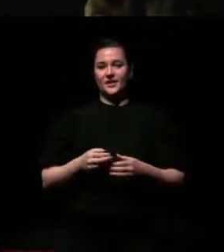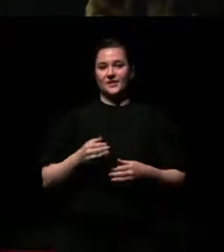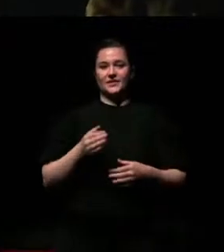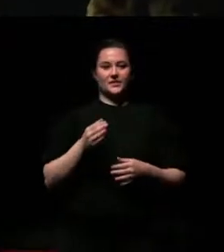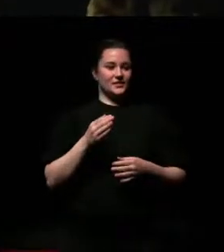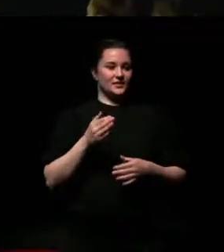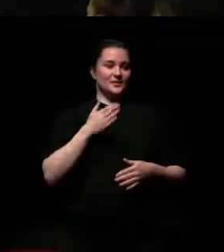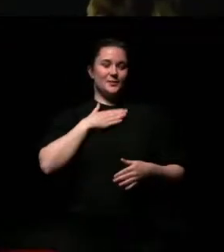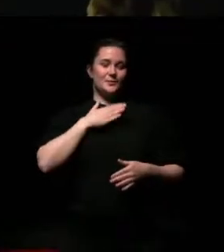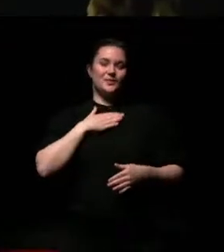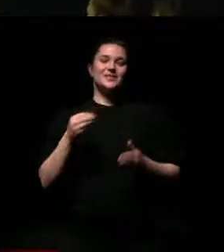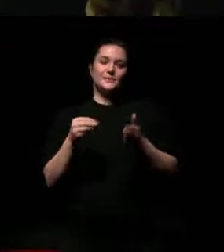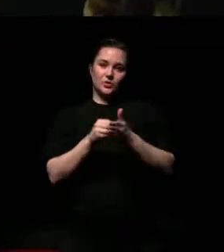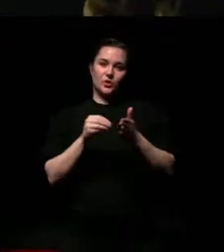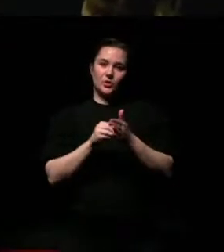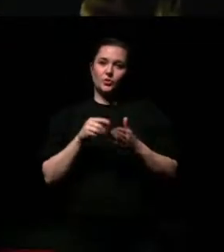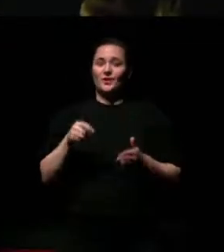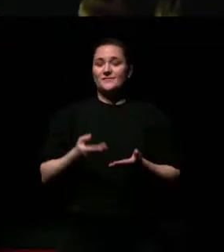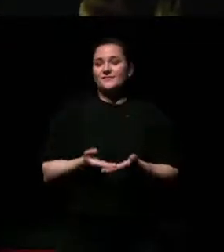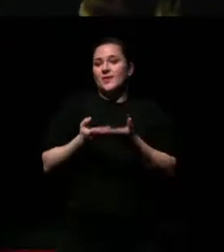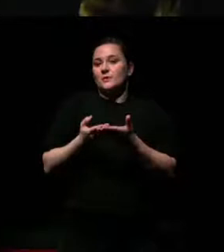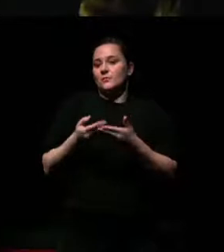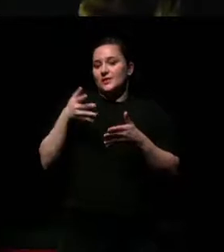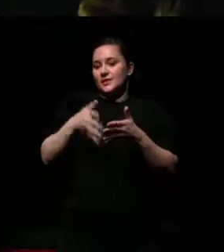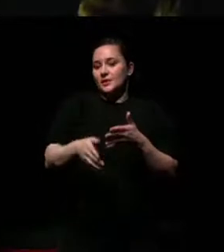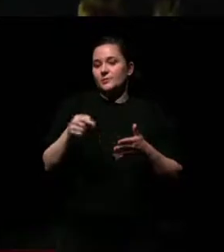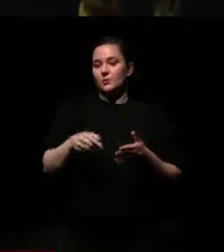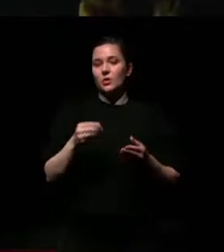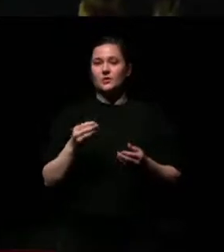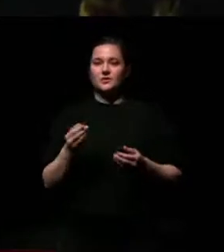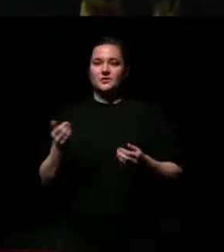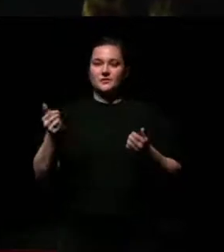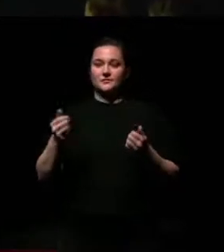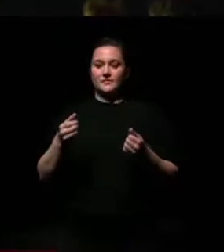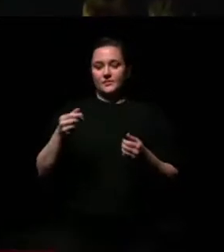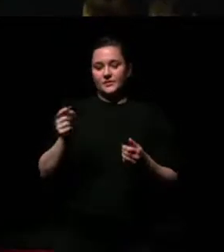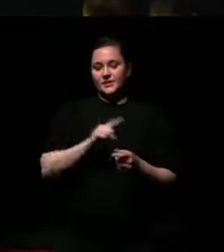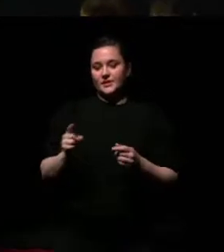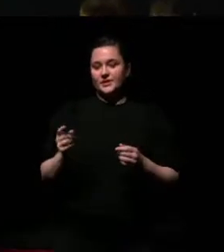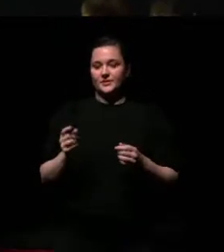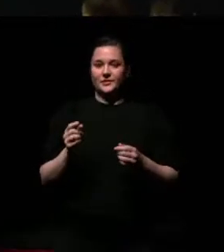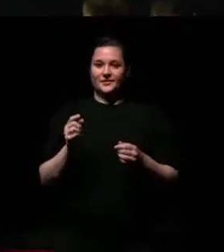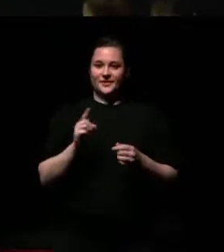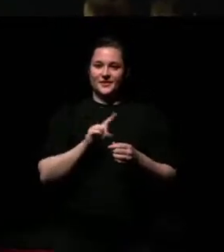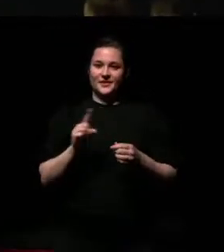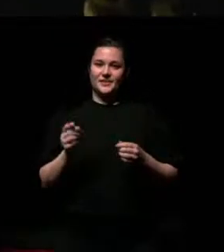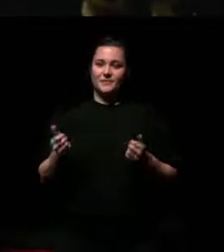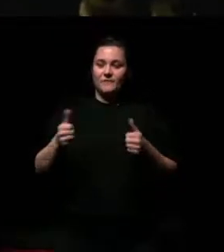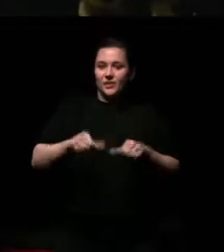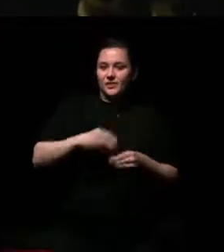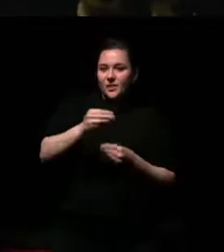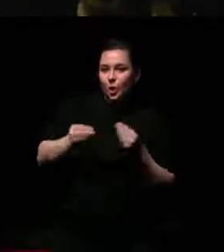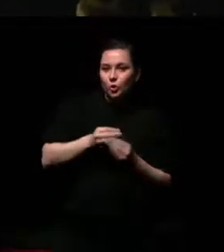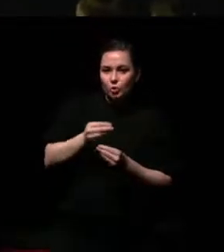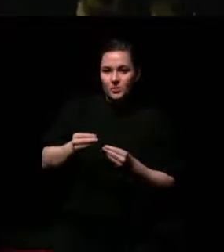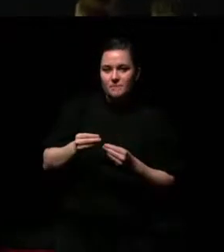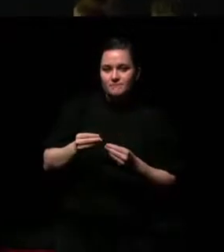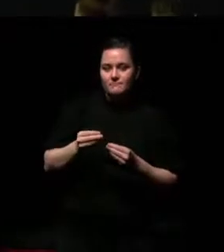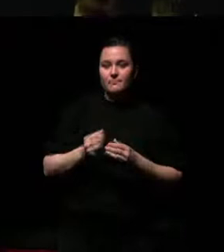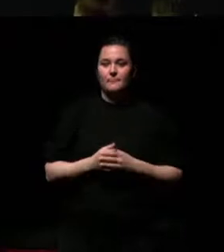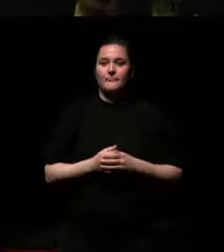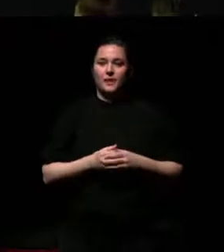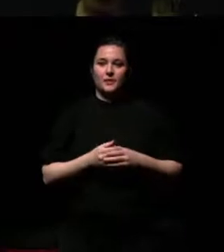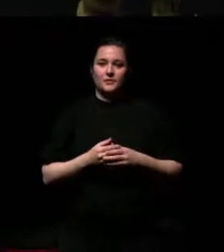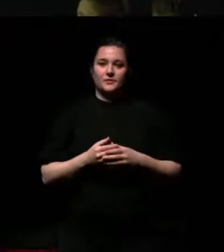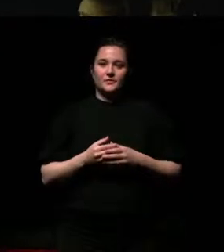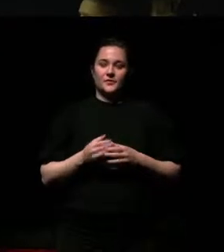dere gjør for å hjelpe oss gjennom disse vanskelige økonomiske tider. Så tusen, tusen takk igjen. Spesielt stas med sjekk. Det var bra dere sa at jeg ikke kan løse den ut. Det